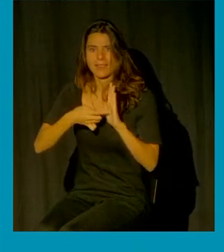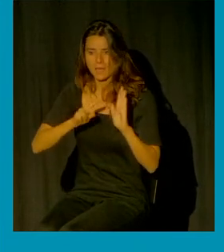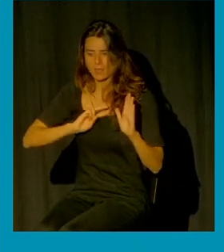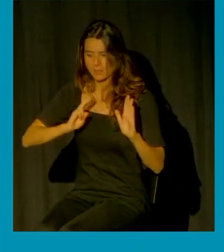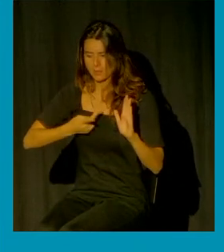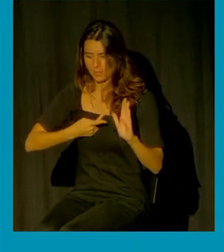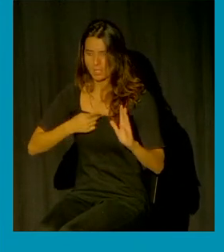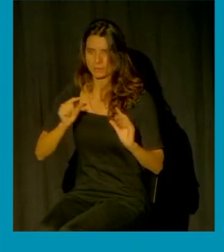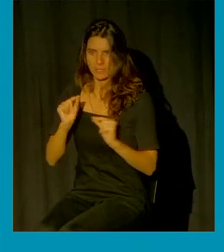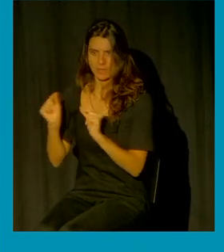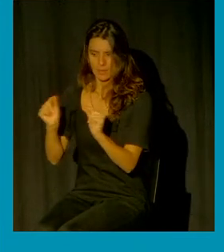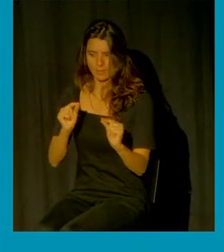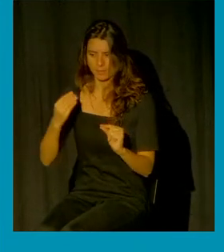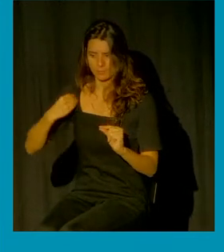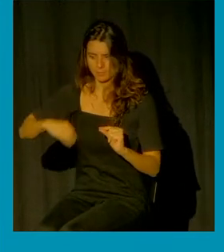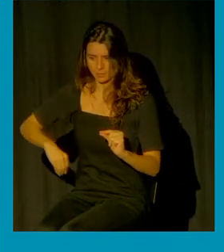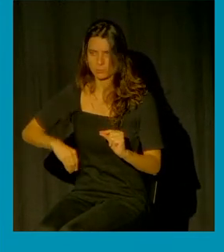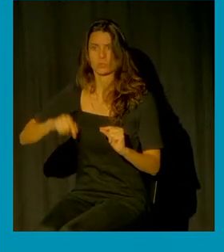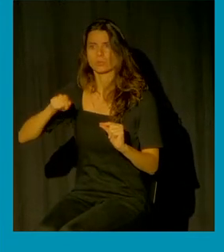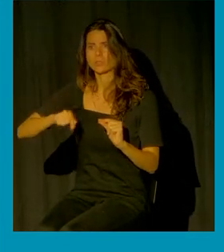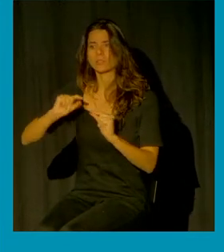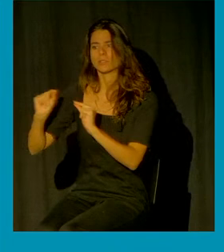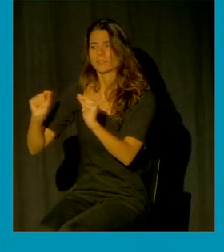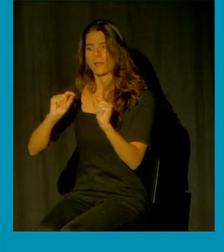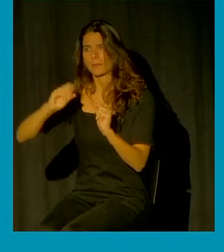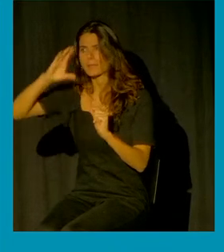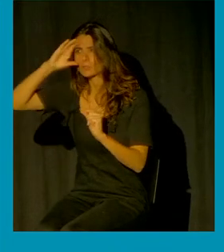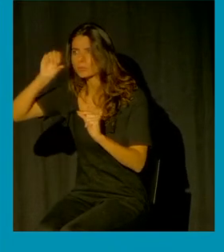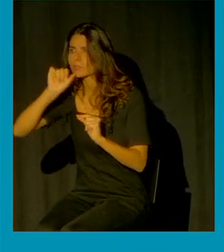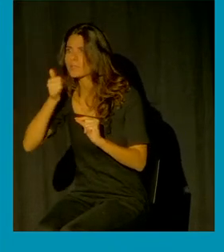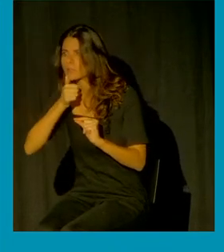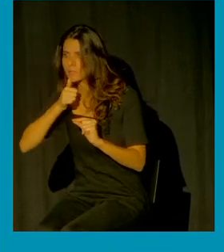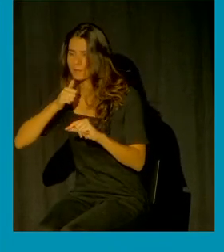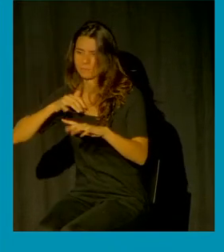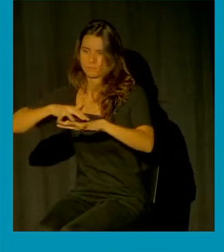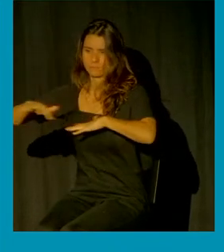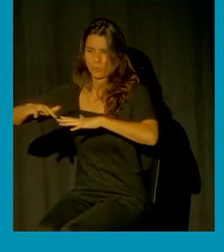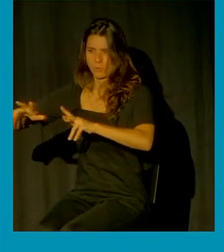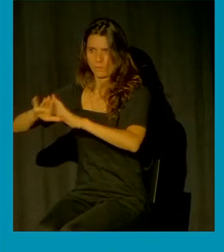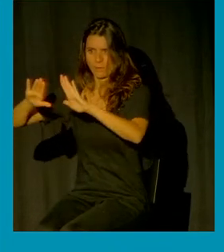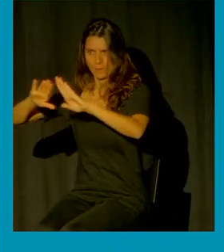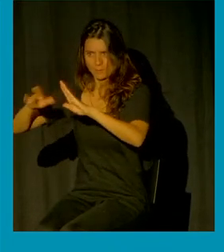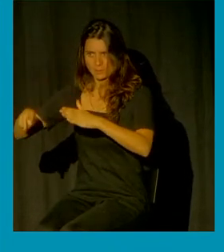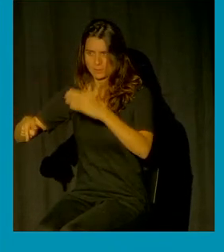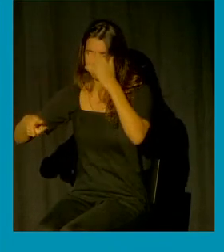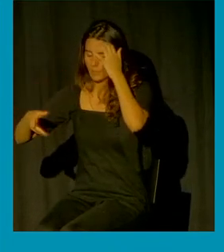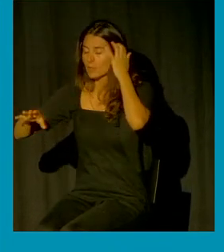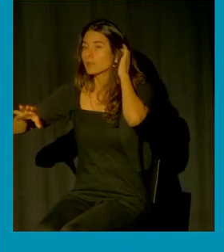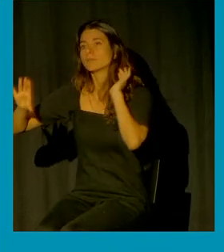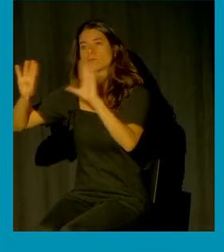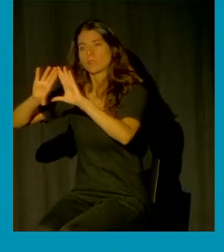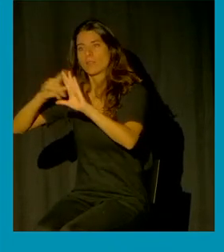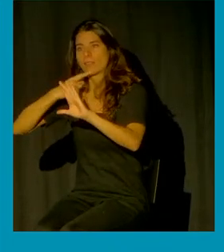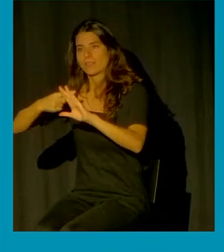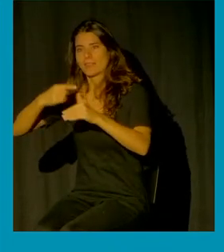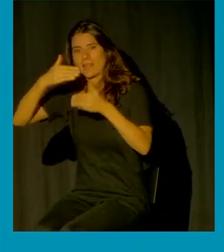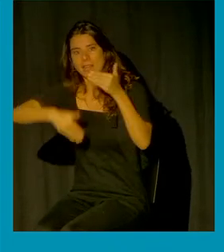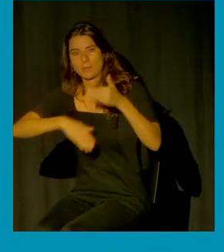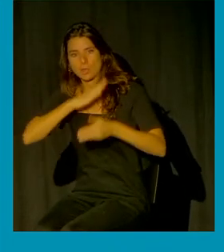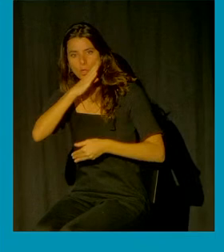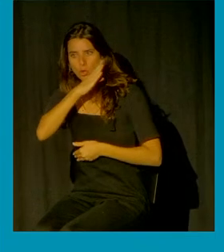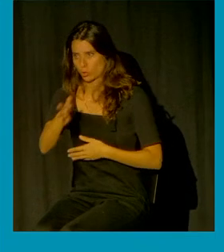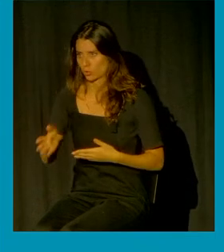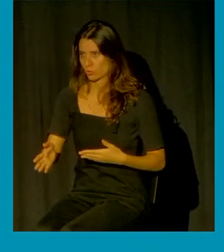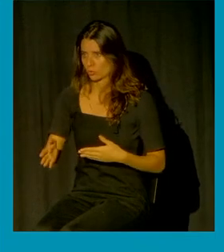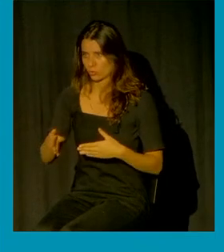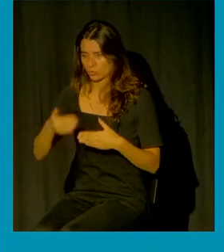pròpies files feministes no podem creuar a nivell de línia perquè estaríem d'alguna manera mancant a la